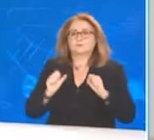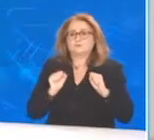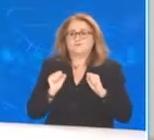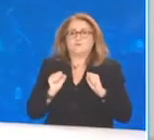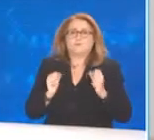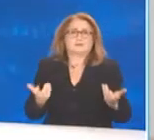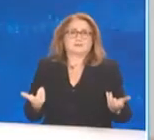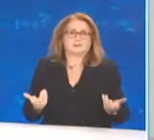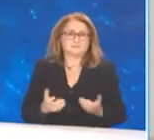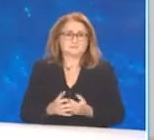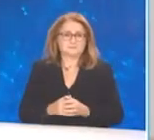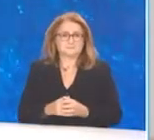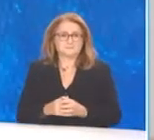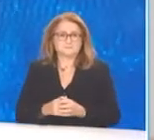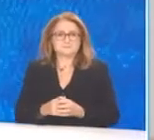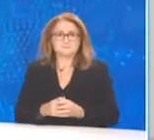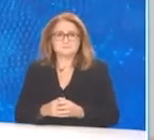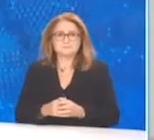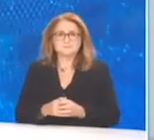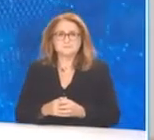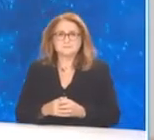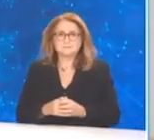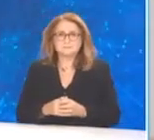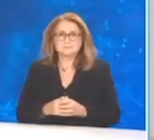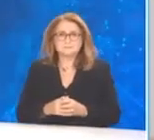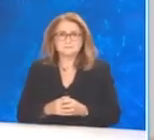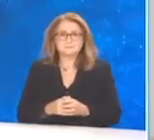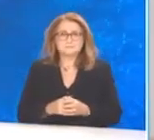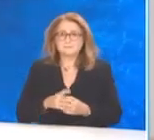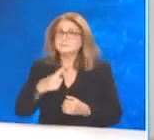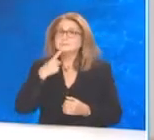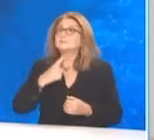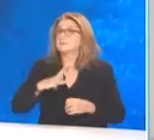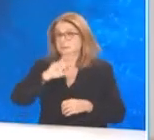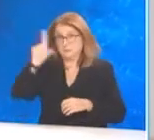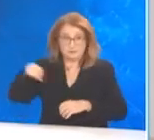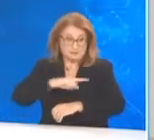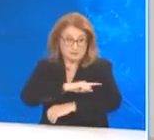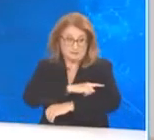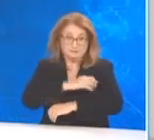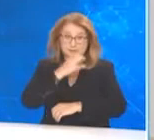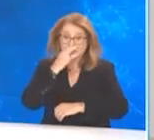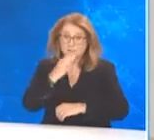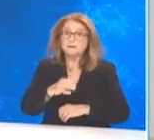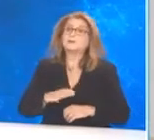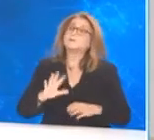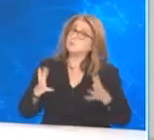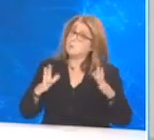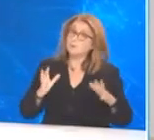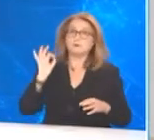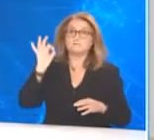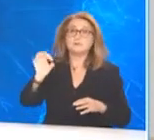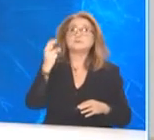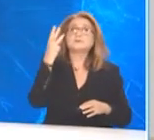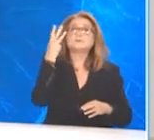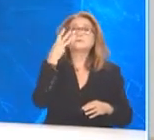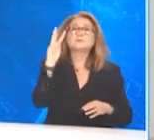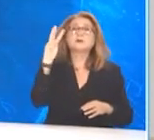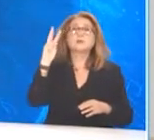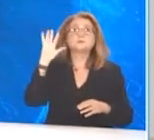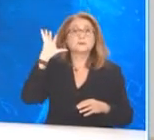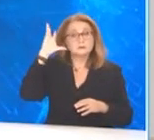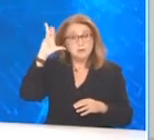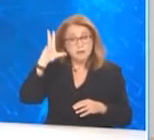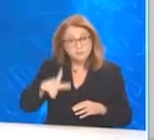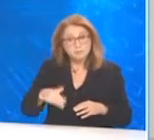δεύτερον, αν υιοθετείτε το ότι εκτιμήσεις επιδημιολόγων επιστημόνων ότι σύντομα θα φτάσουμε 300 κρούσματα